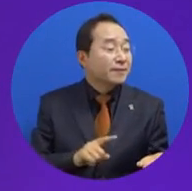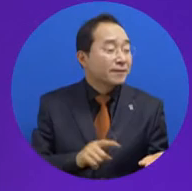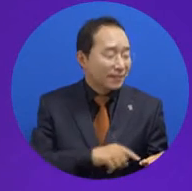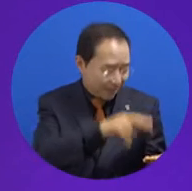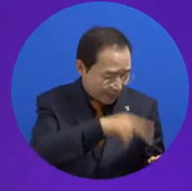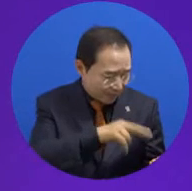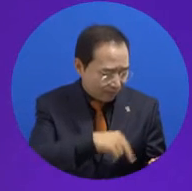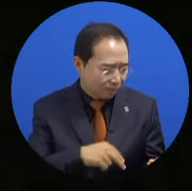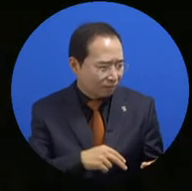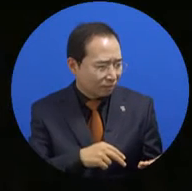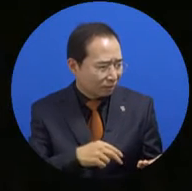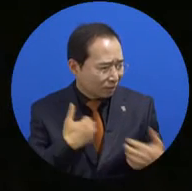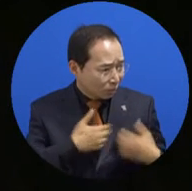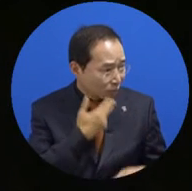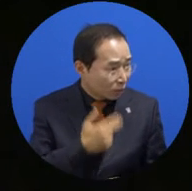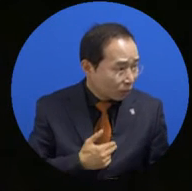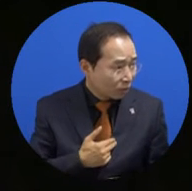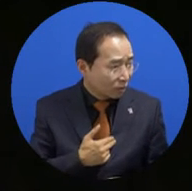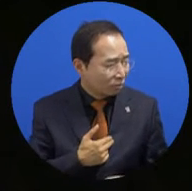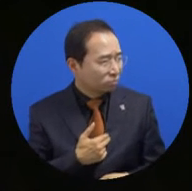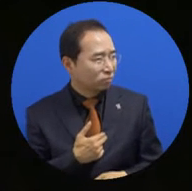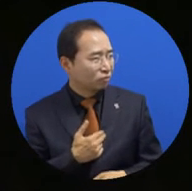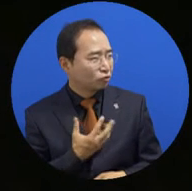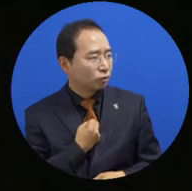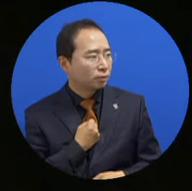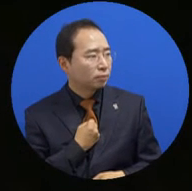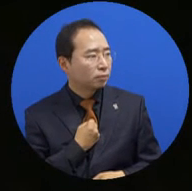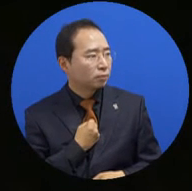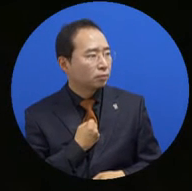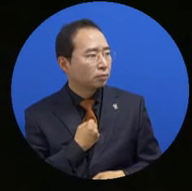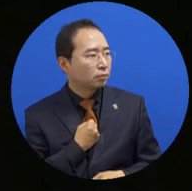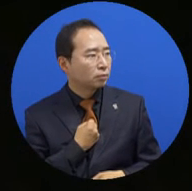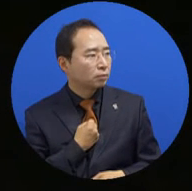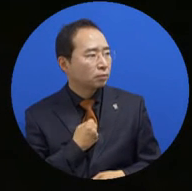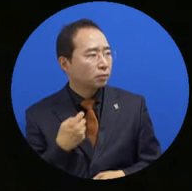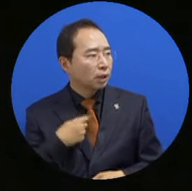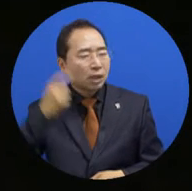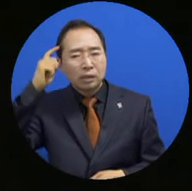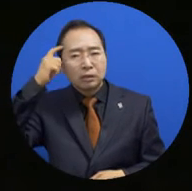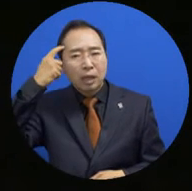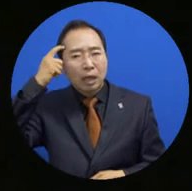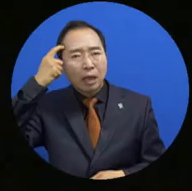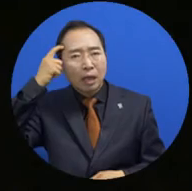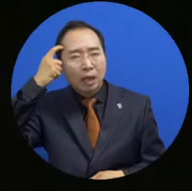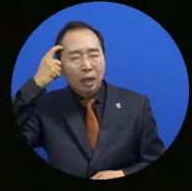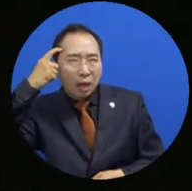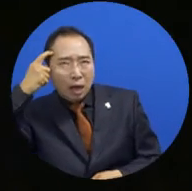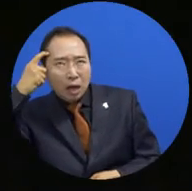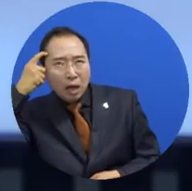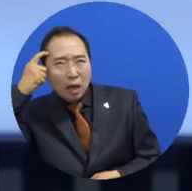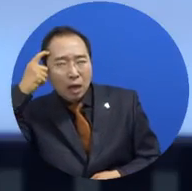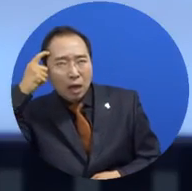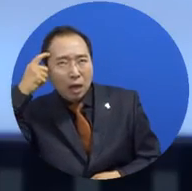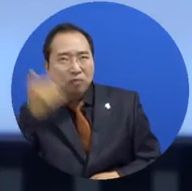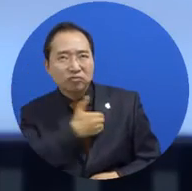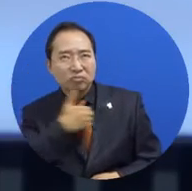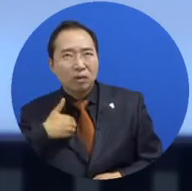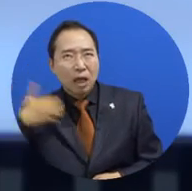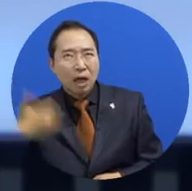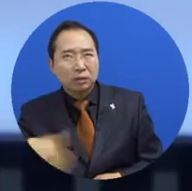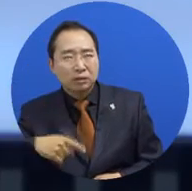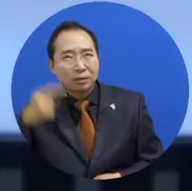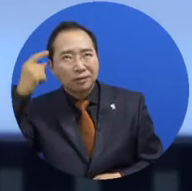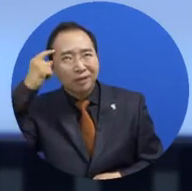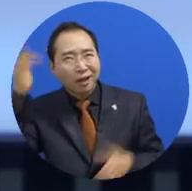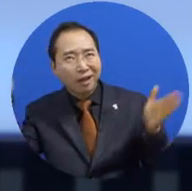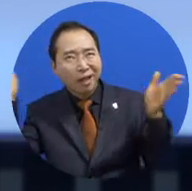너무 재미없어. 충격받죠. 내가 사유를 너무 게으르게 했구나. 생각이라는 걸